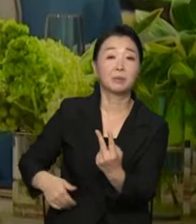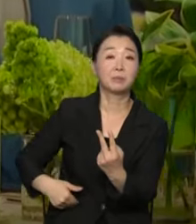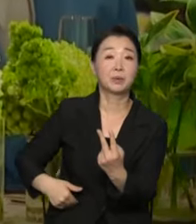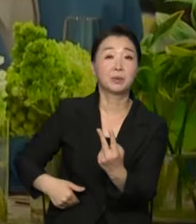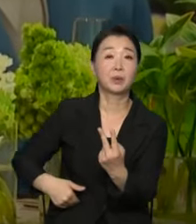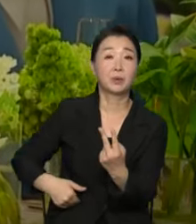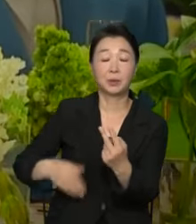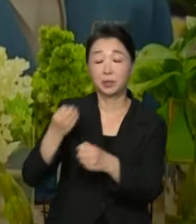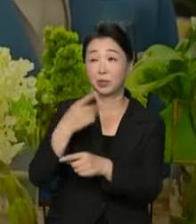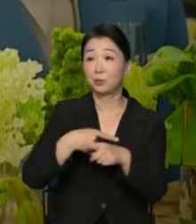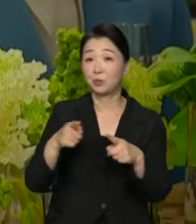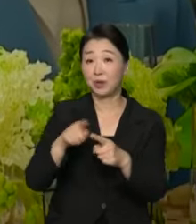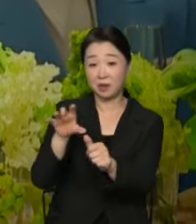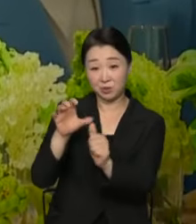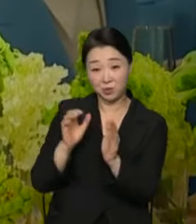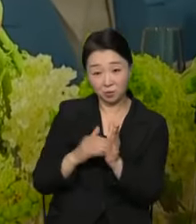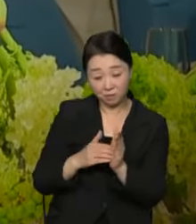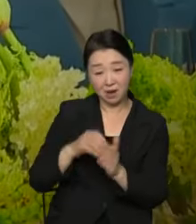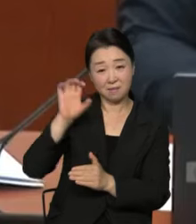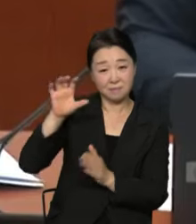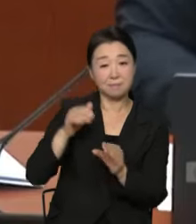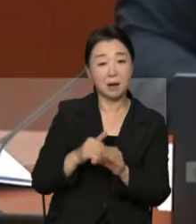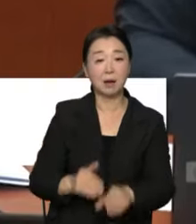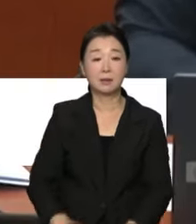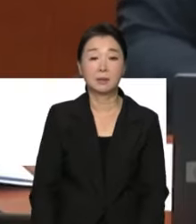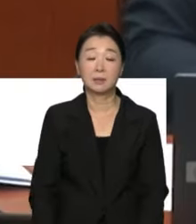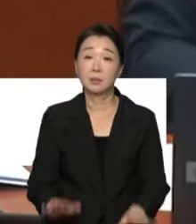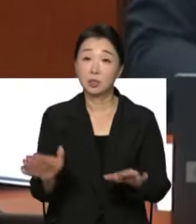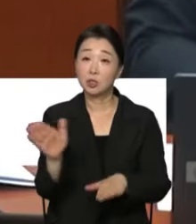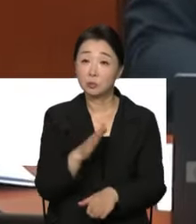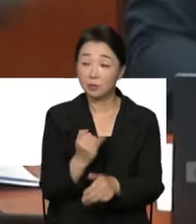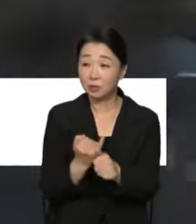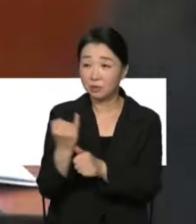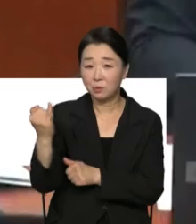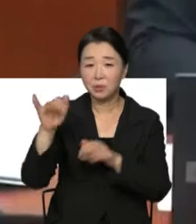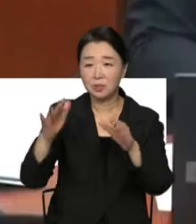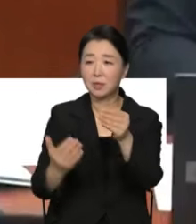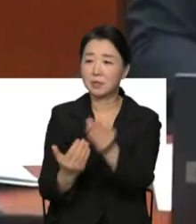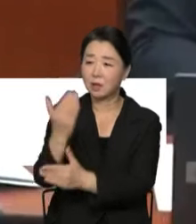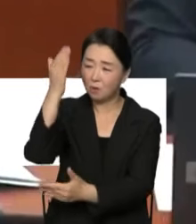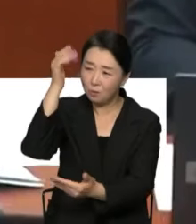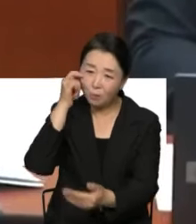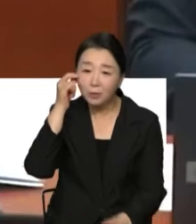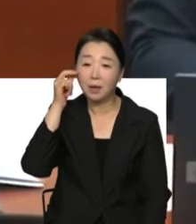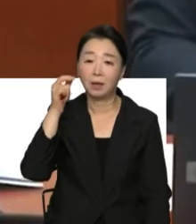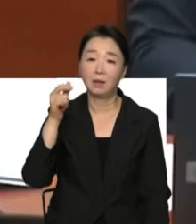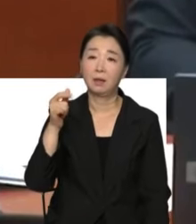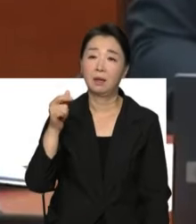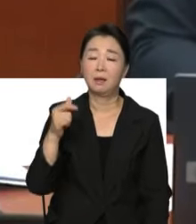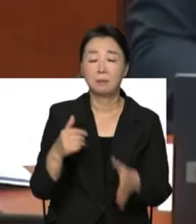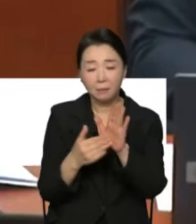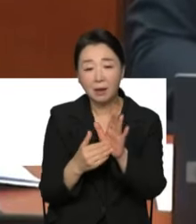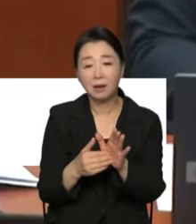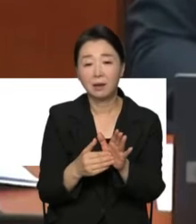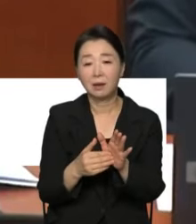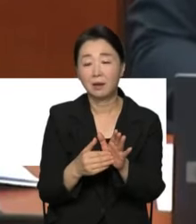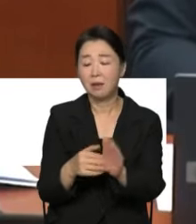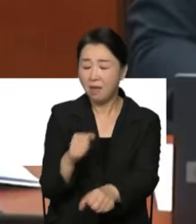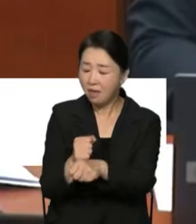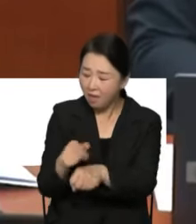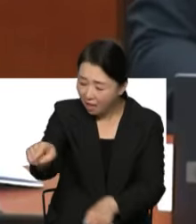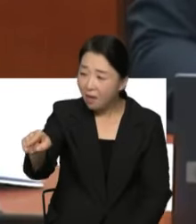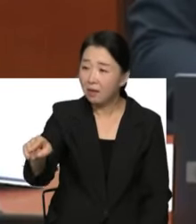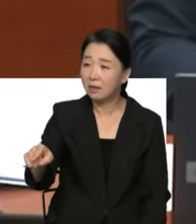신문 칼럼을 인용해 공세를 폈습니다. 지금부터는 김건희 여사 더 이상 사고치지 못하게 어떻게든 막겠다. 이렇게 하시는 게